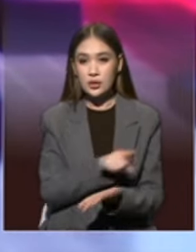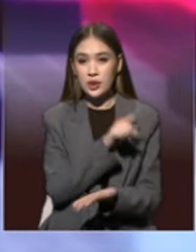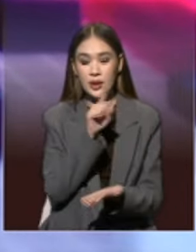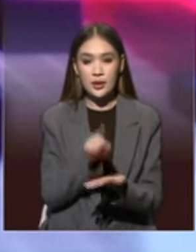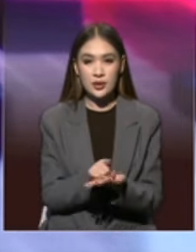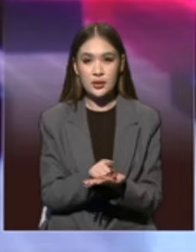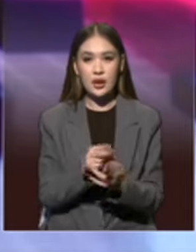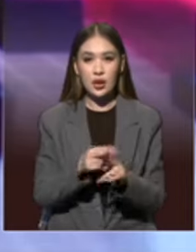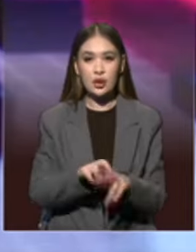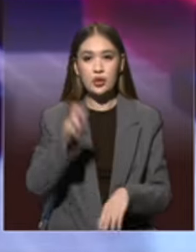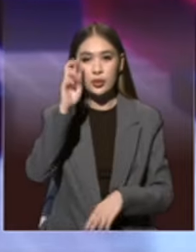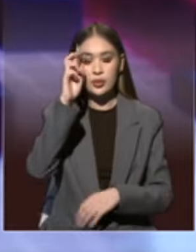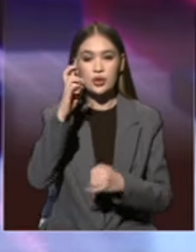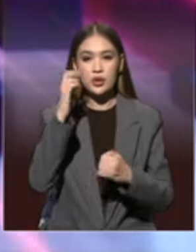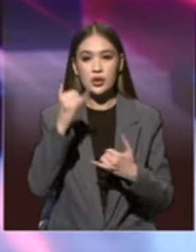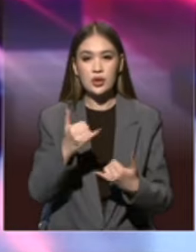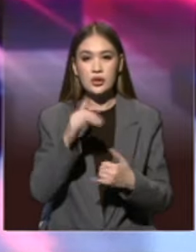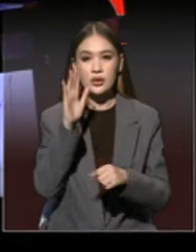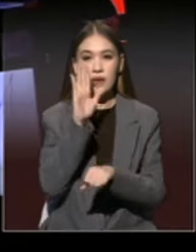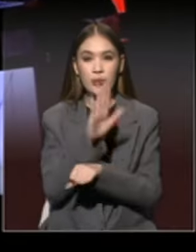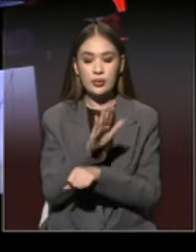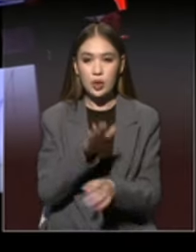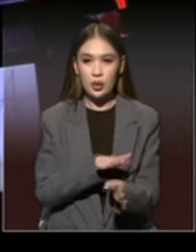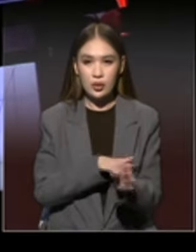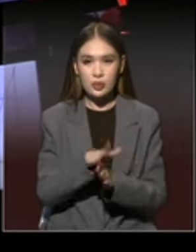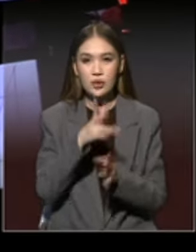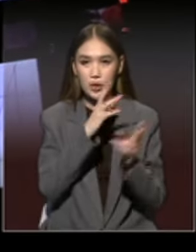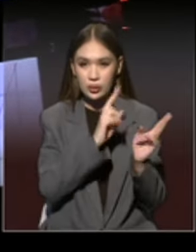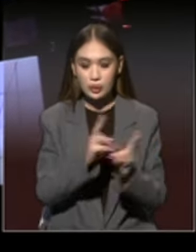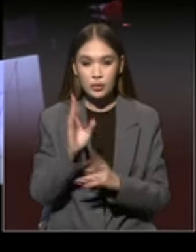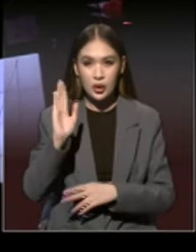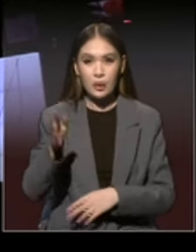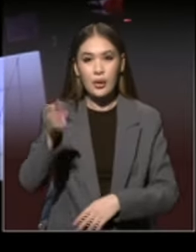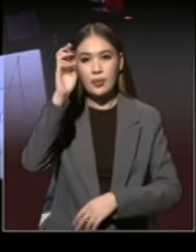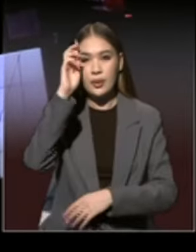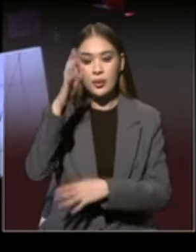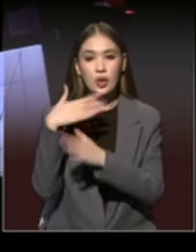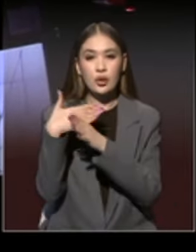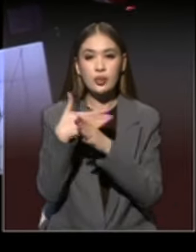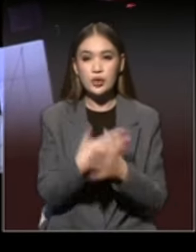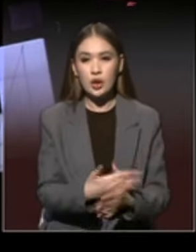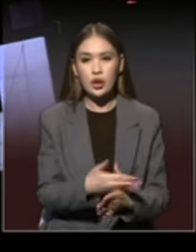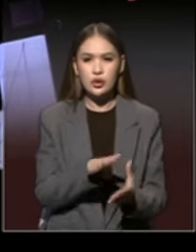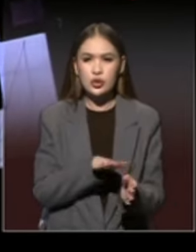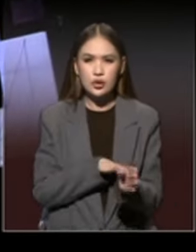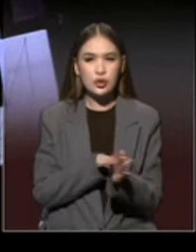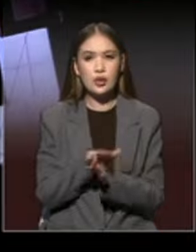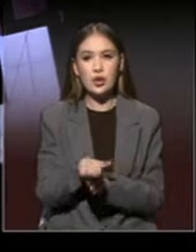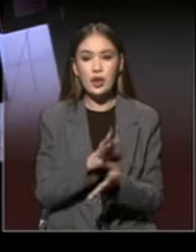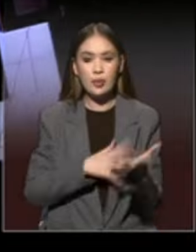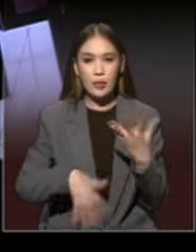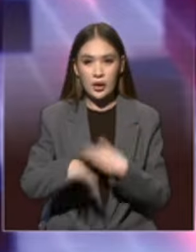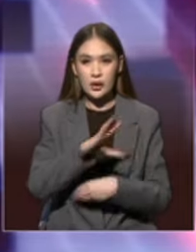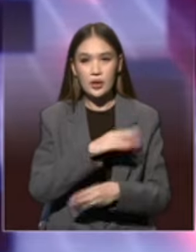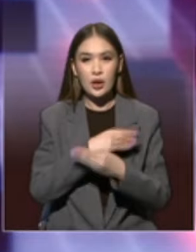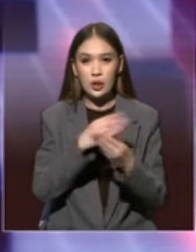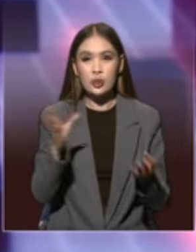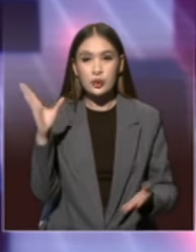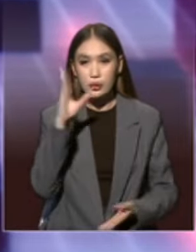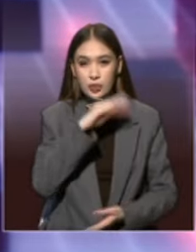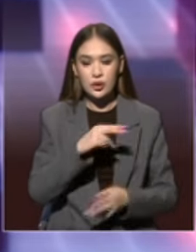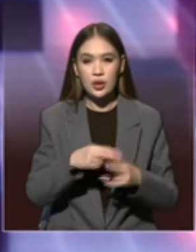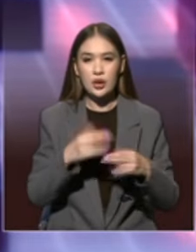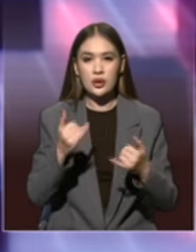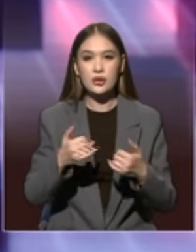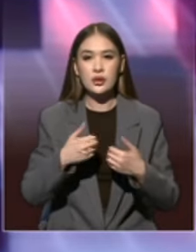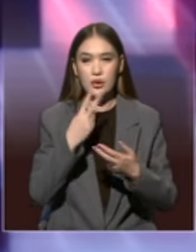һәм күдікпен беріп жатқан тапсырмасы уақытылы орындала ма? Мемлекет көрсетіп жатқан көмек түгелдей елдің бәріне жетіп жатыр ма? Бүгін ашық алаңда тасқын